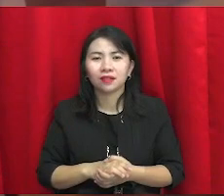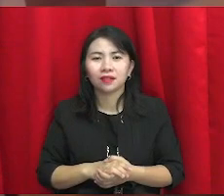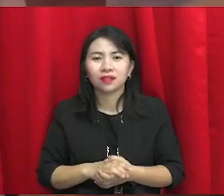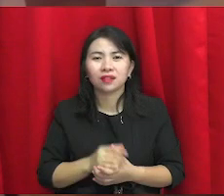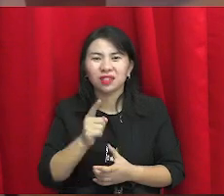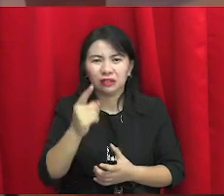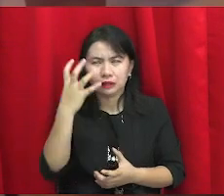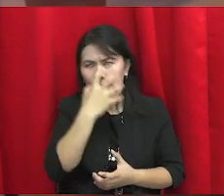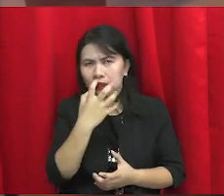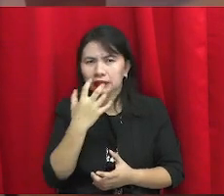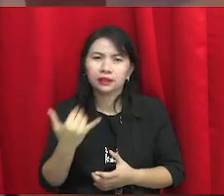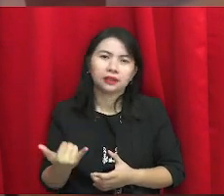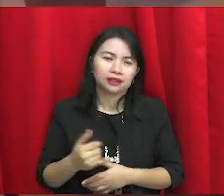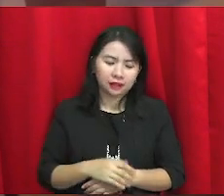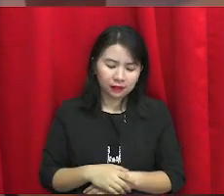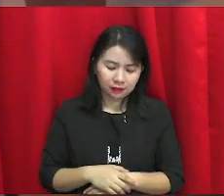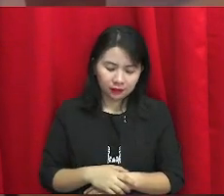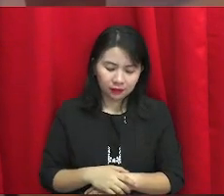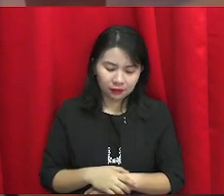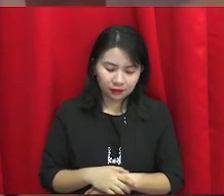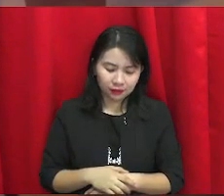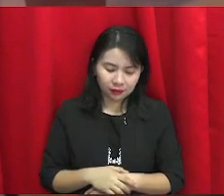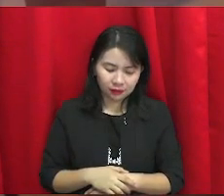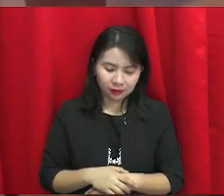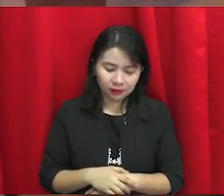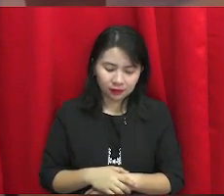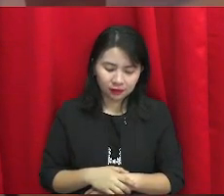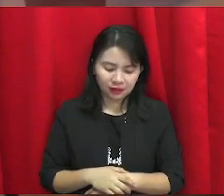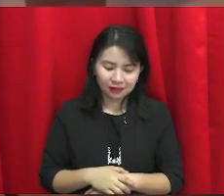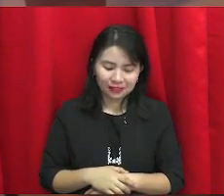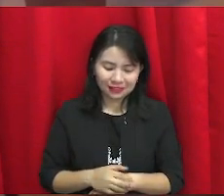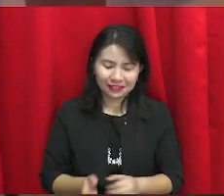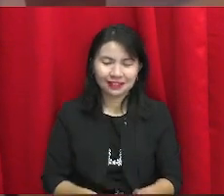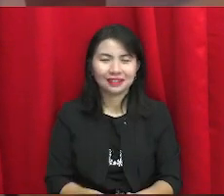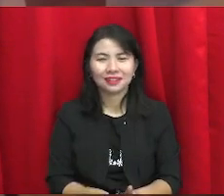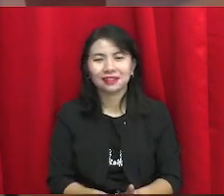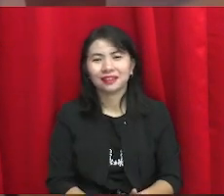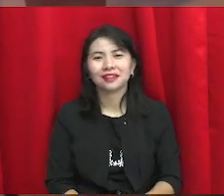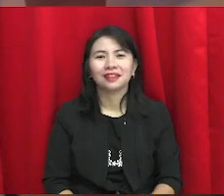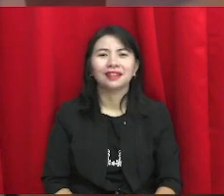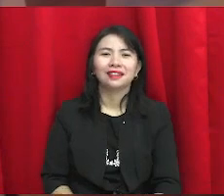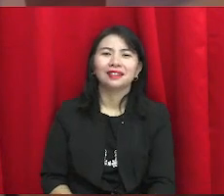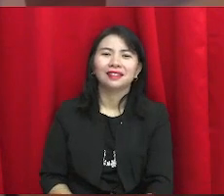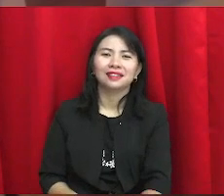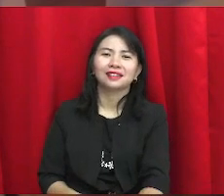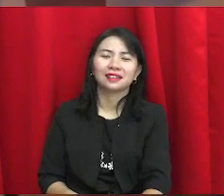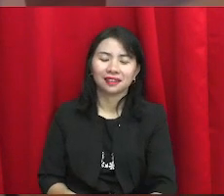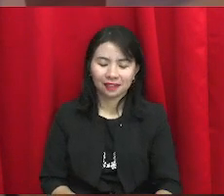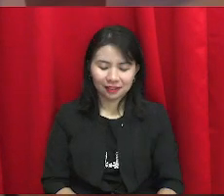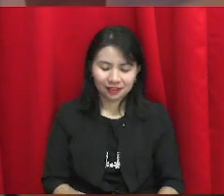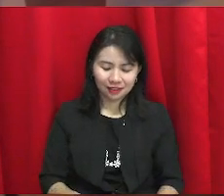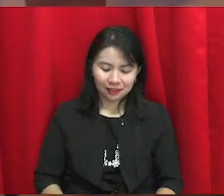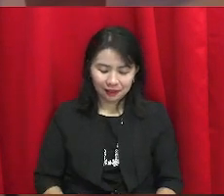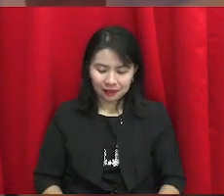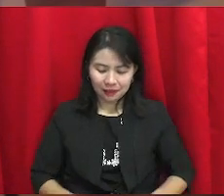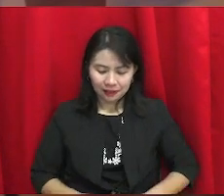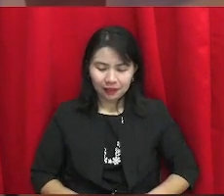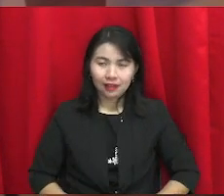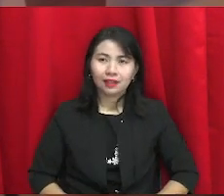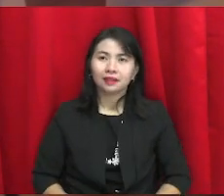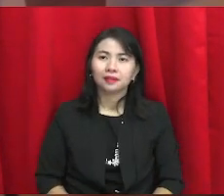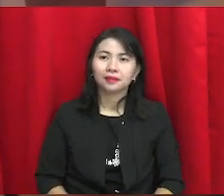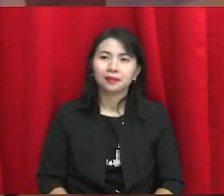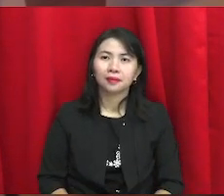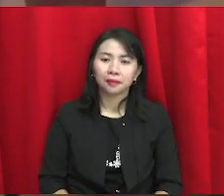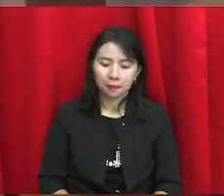ganun. Oo. Gusto po. Diba? Pero eto, tuloy-tuloy lang ako magsasalita kanina kasi inaantay